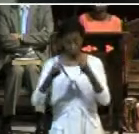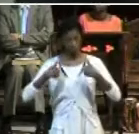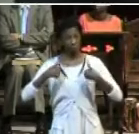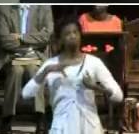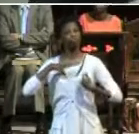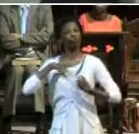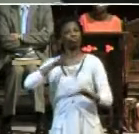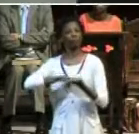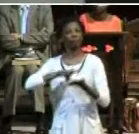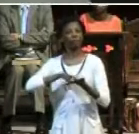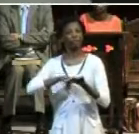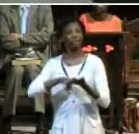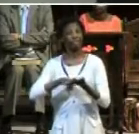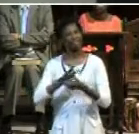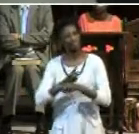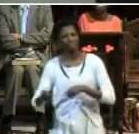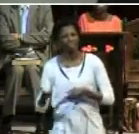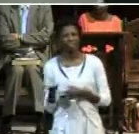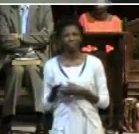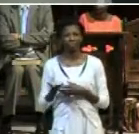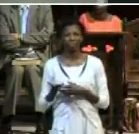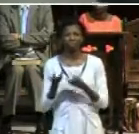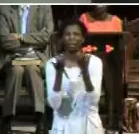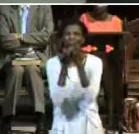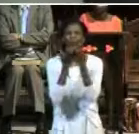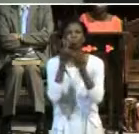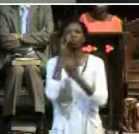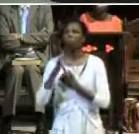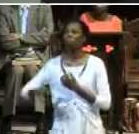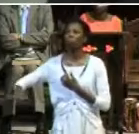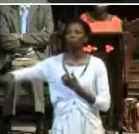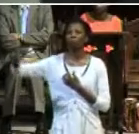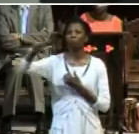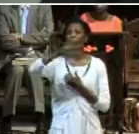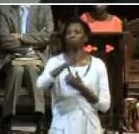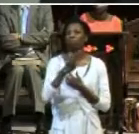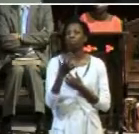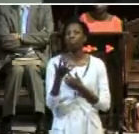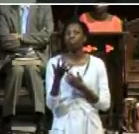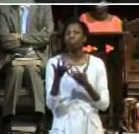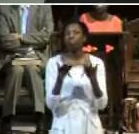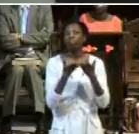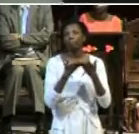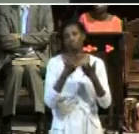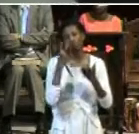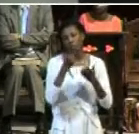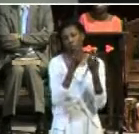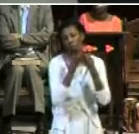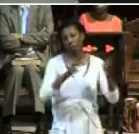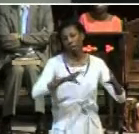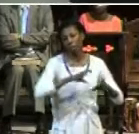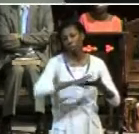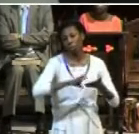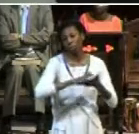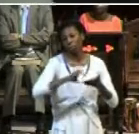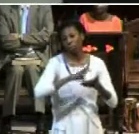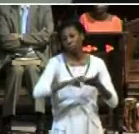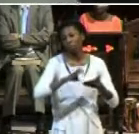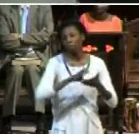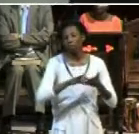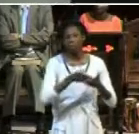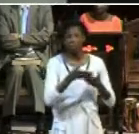vérité. Et quand vous regardez ce qui se passe autour de nous, et je vous envoie aux événements de Toulouse, ces événements de Toulouse ont